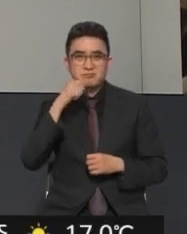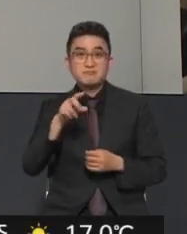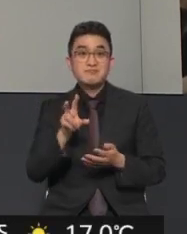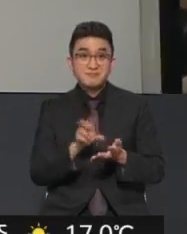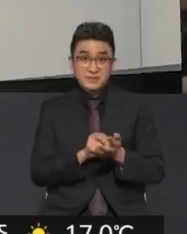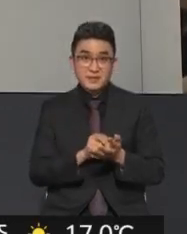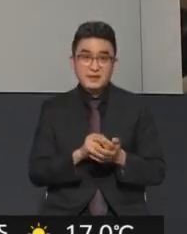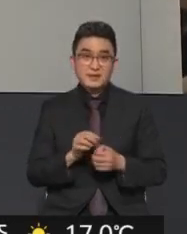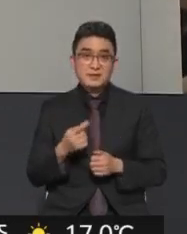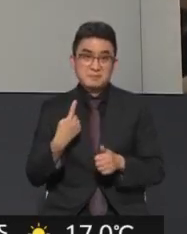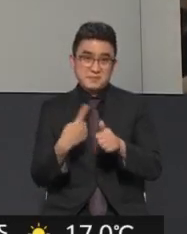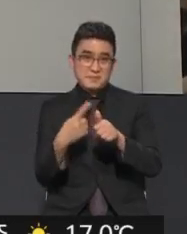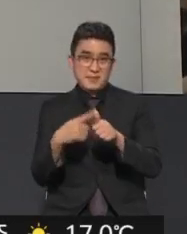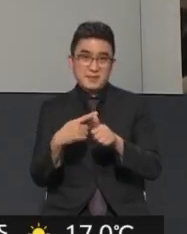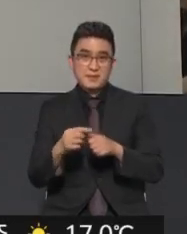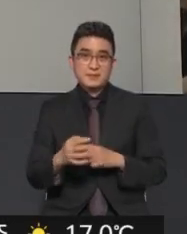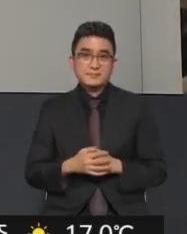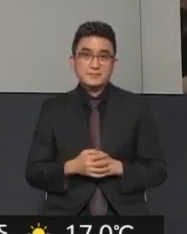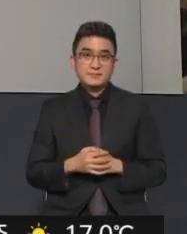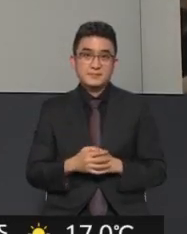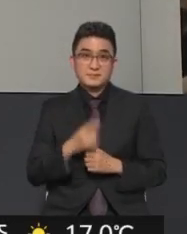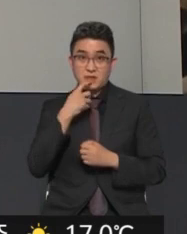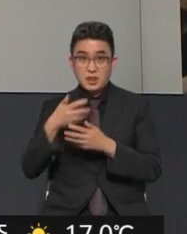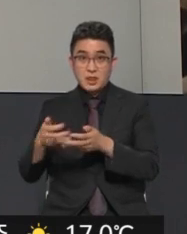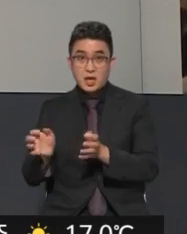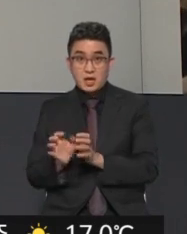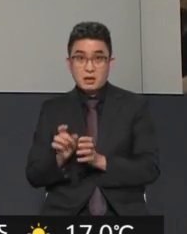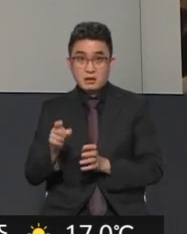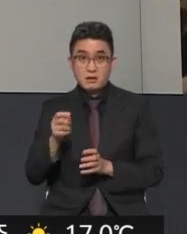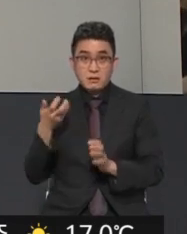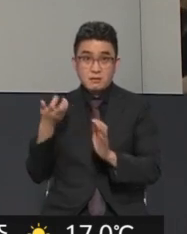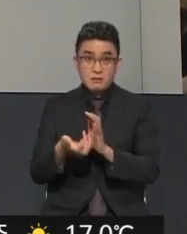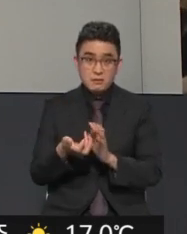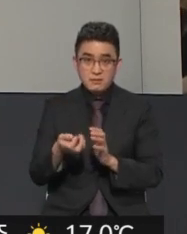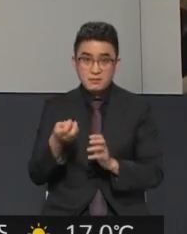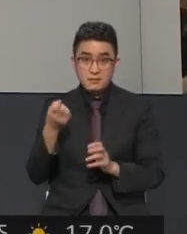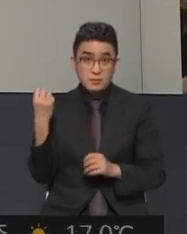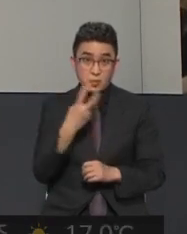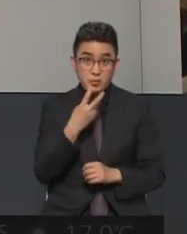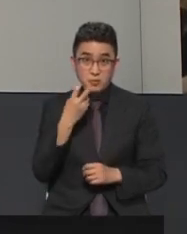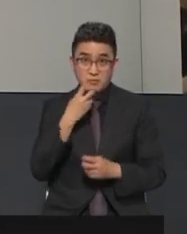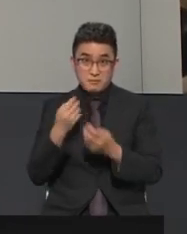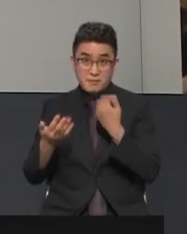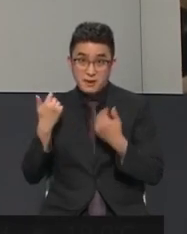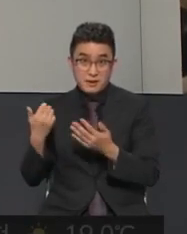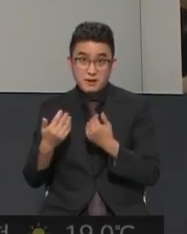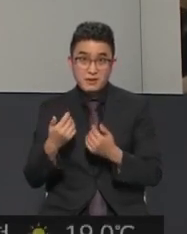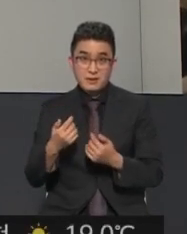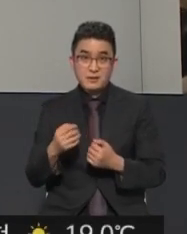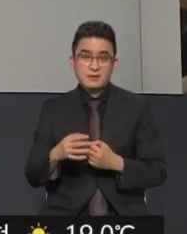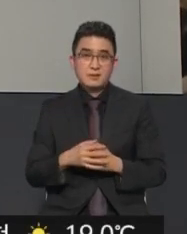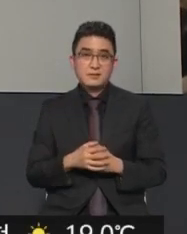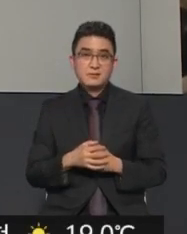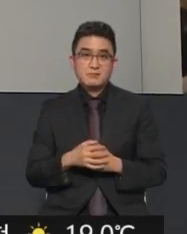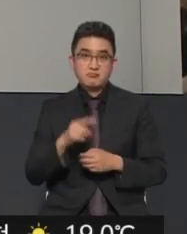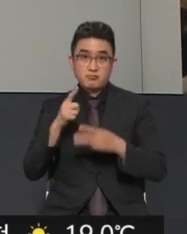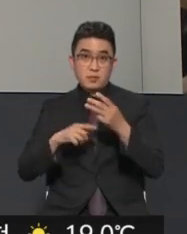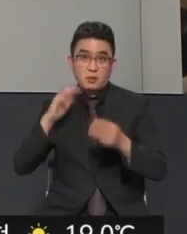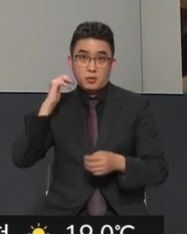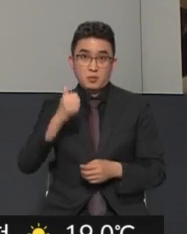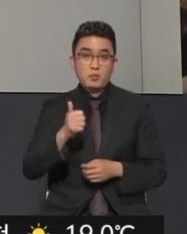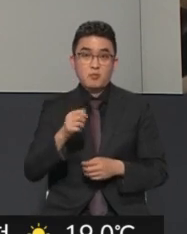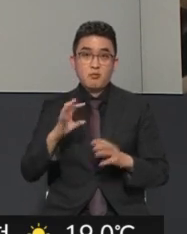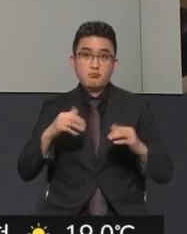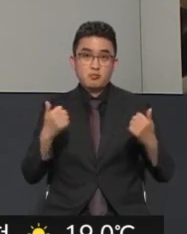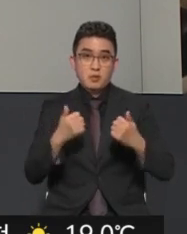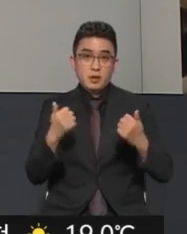했는데요 민주당은이 민주 연구원에 대한 압수수색이 만약에 다시 시도가 된다면 윤석열 대통령의 국회 예산안